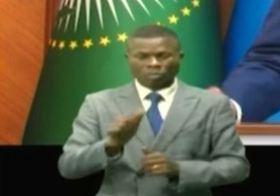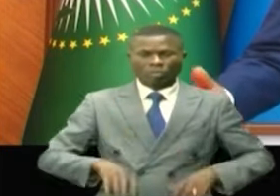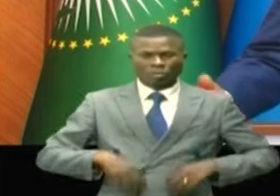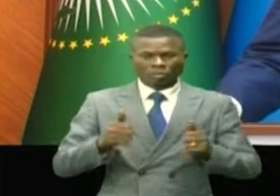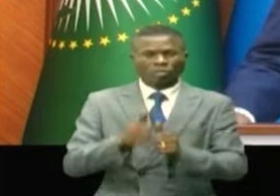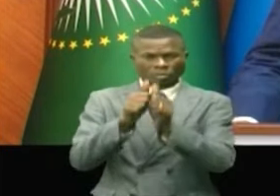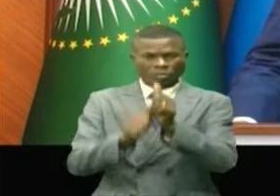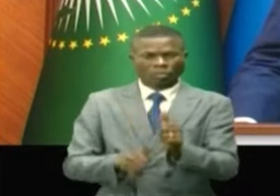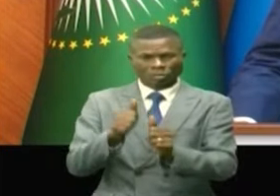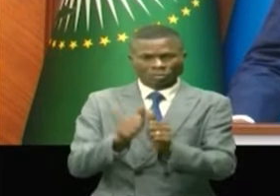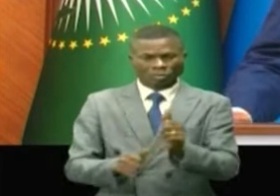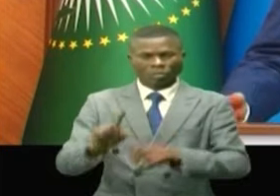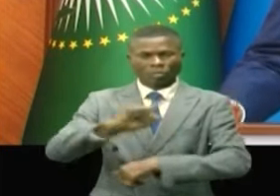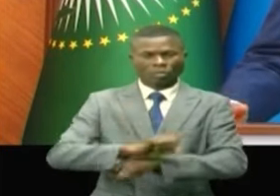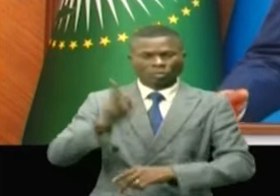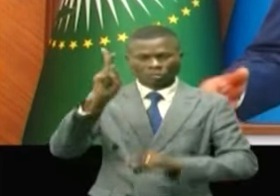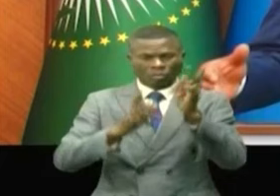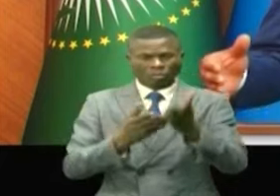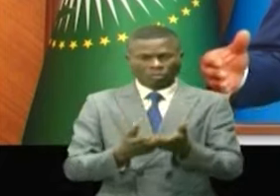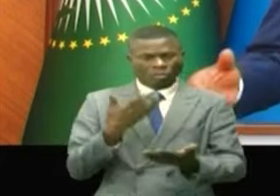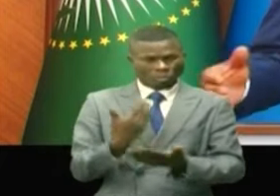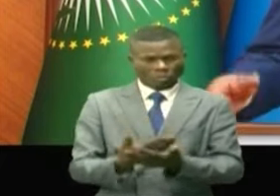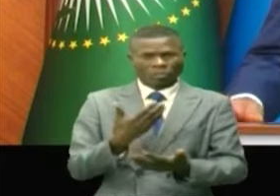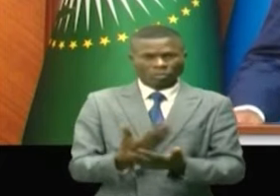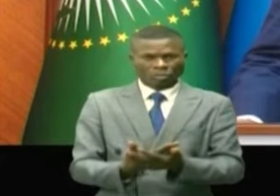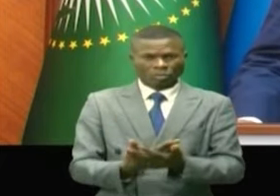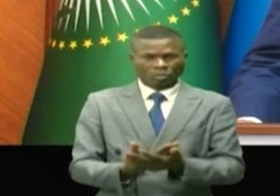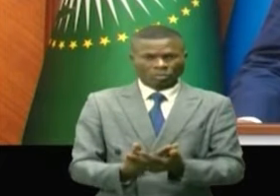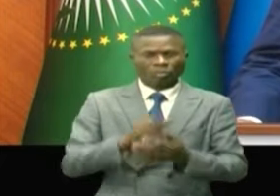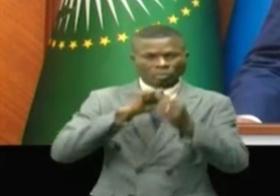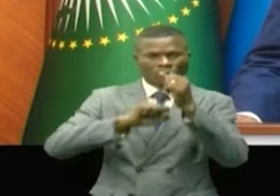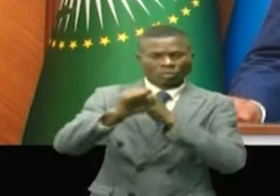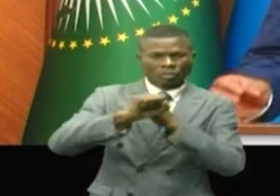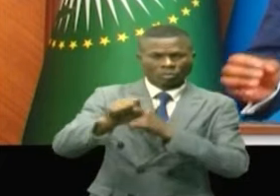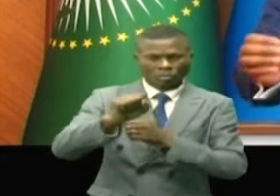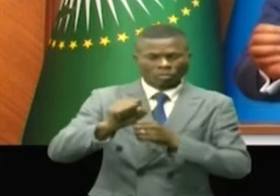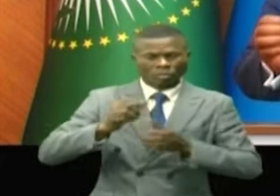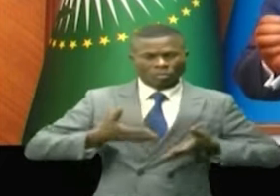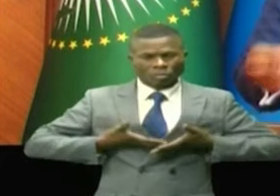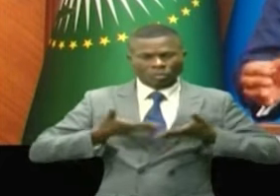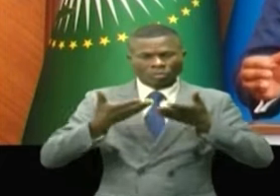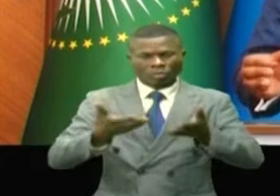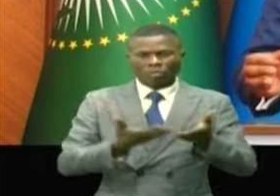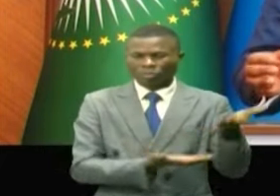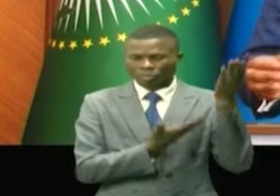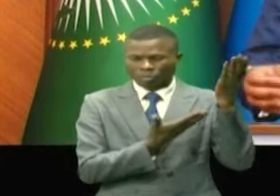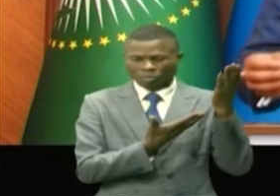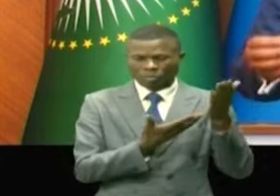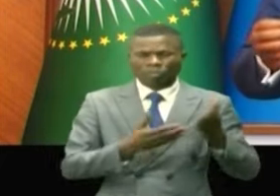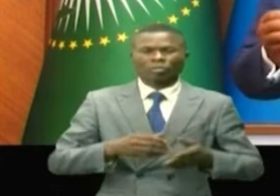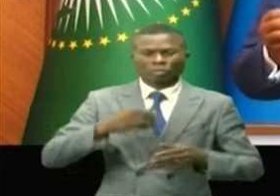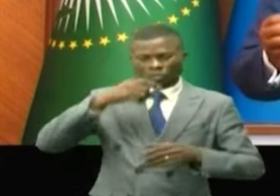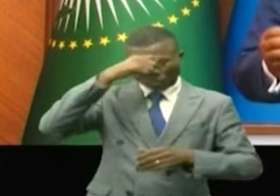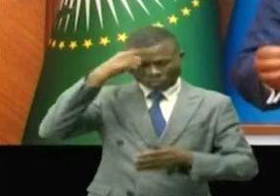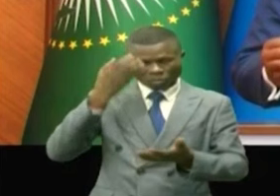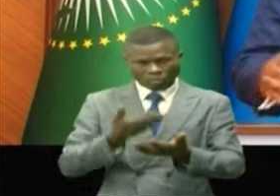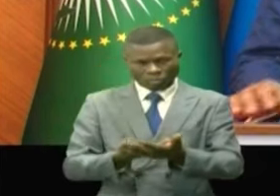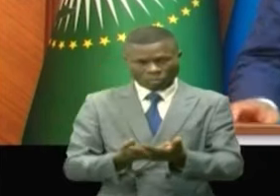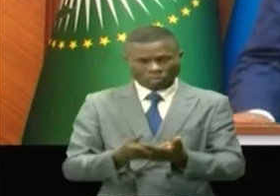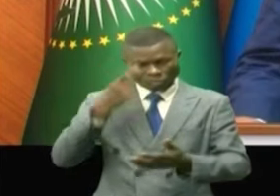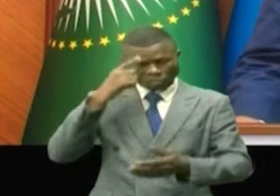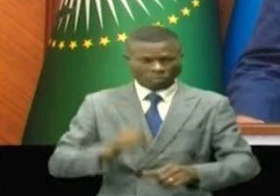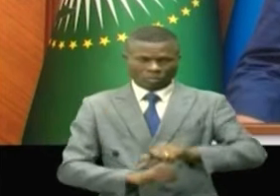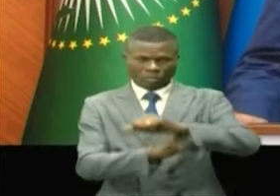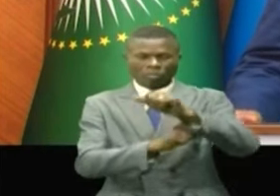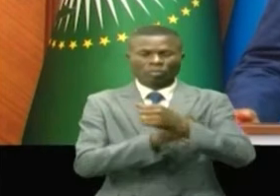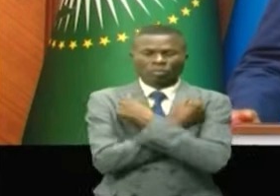habituelle de nos populations immédiatement sensibilisé à consentir à d'importants sacrifices en guise de soutien